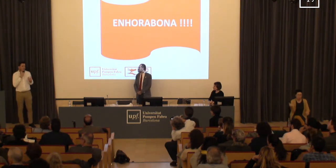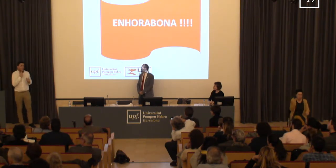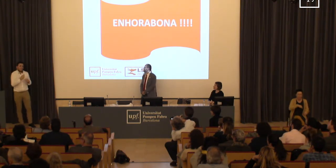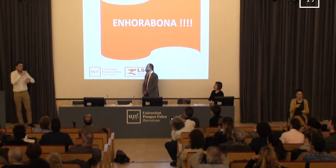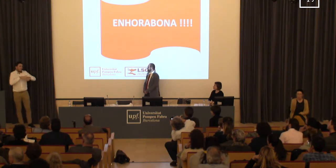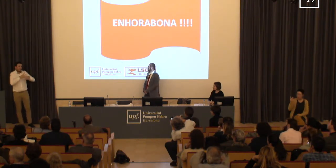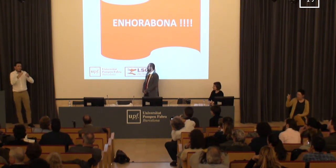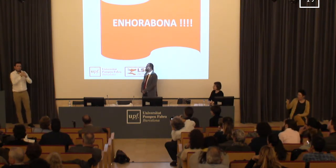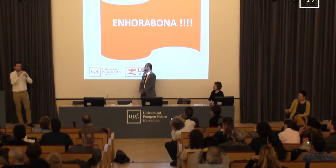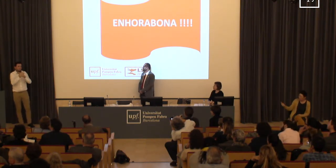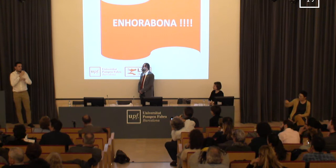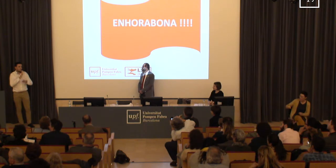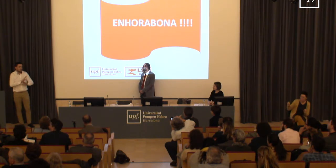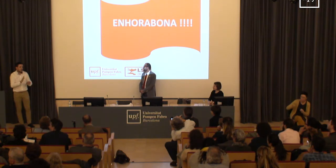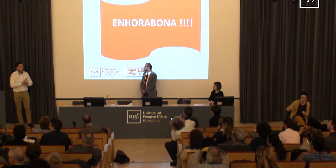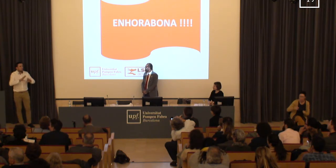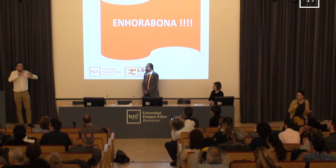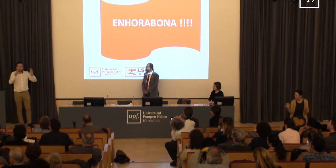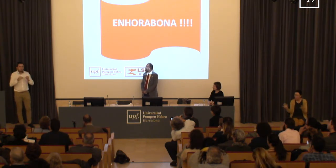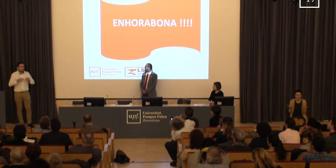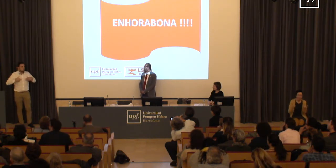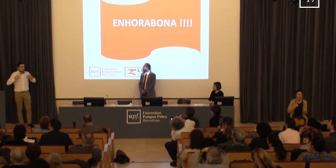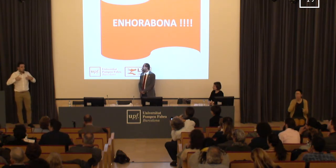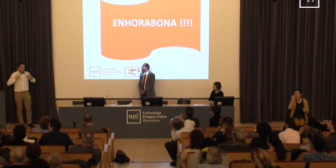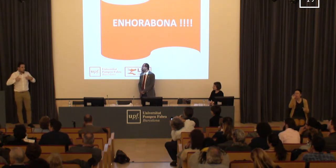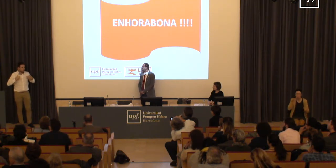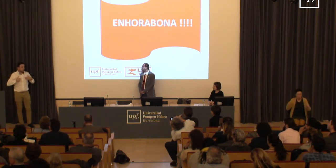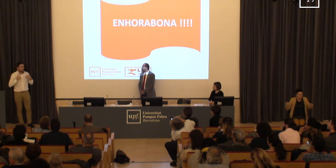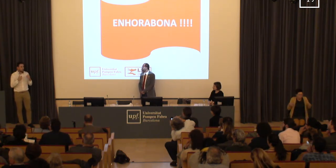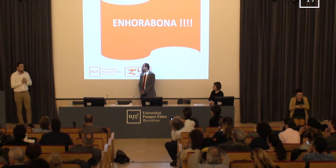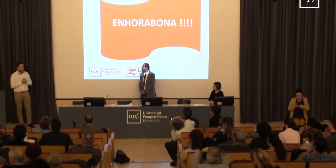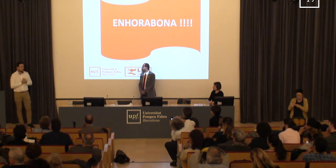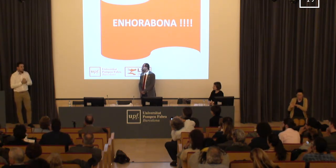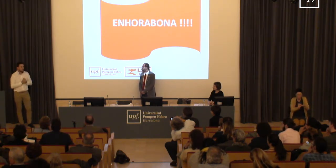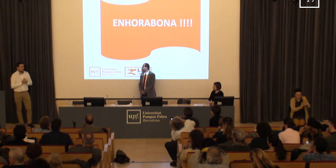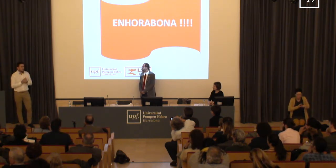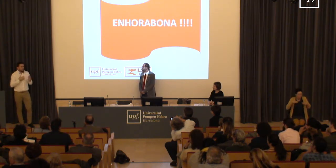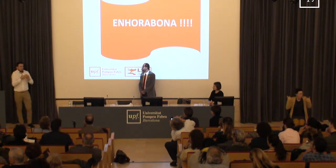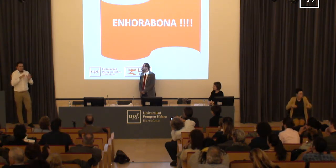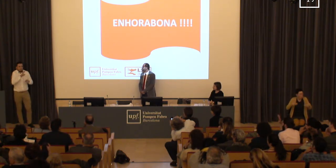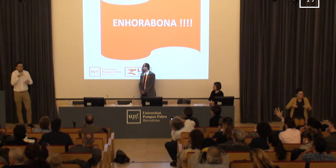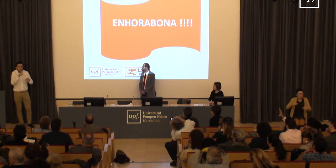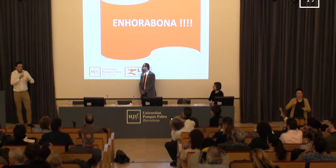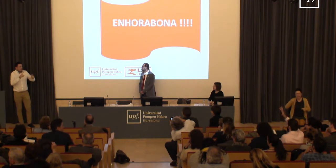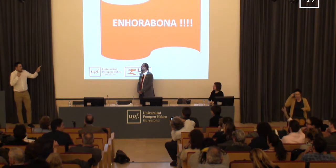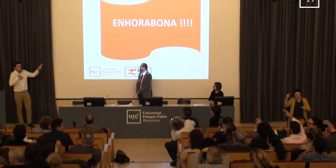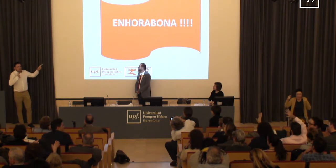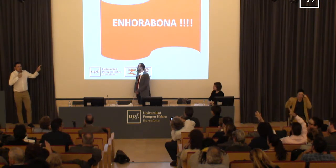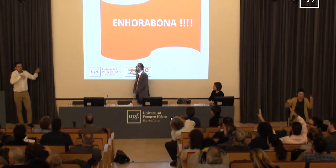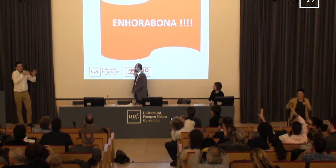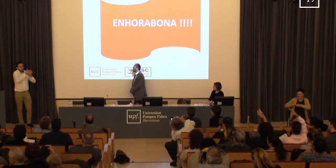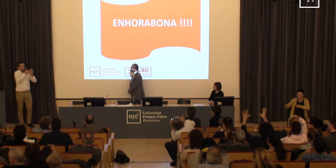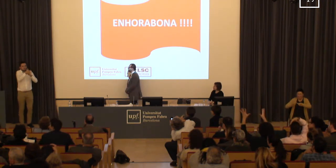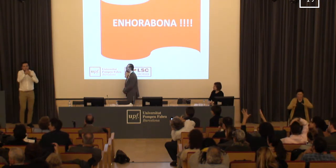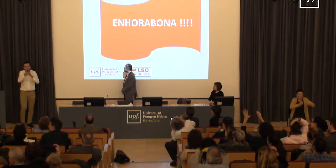trobàvem a faltar. Érem un grup molt, molt cohesionat, molt unit. No, hi havia diferències d'opinions, no hi havia cap problema. Vull dir, sempre estàvem contents,